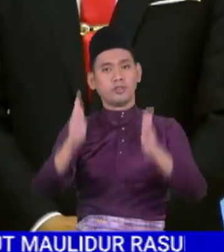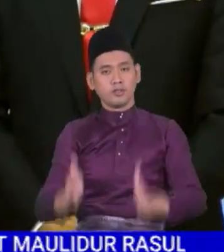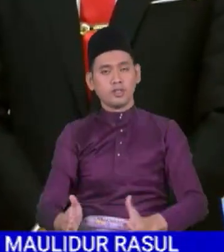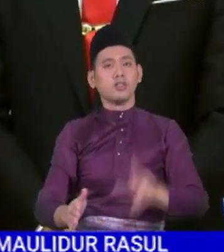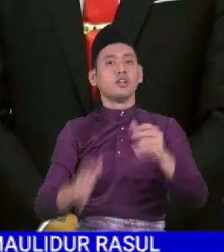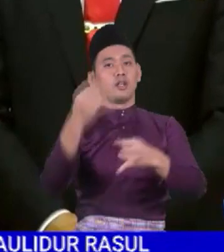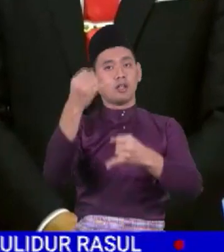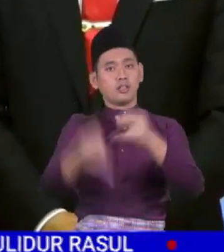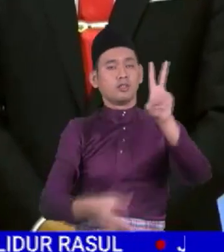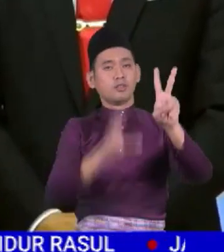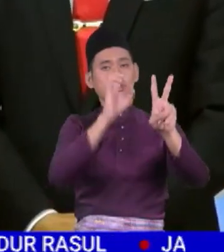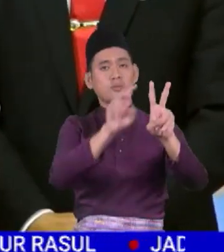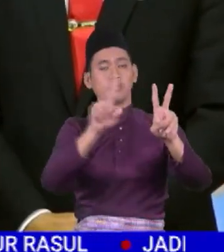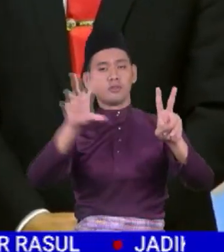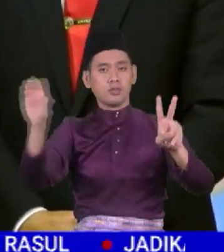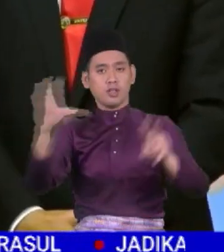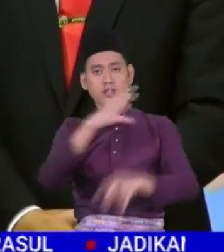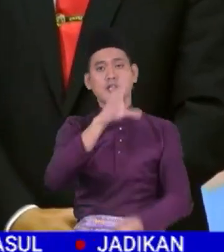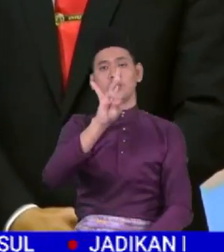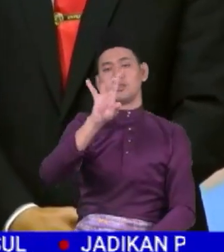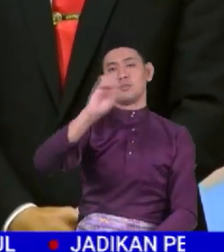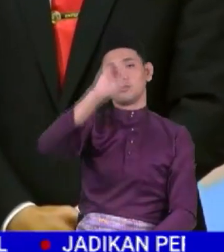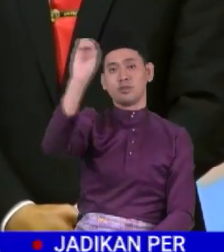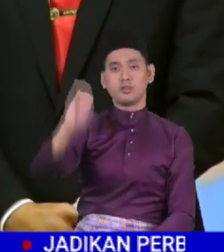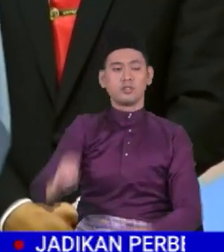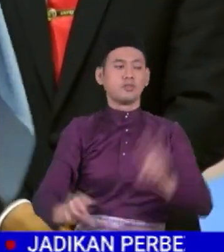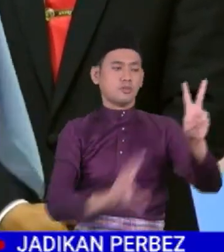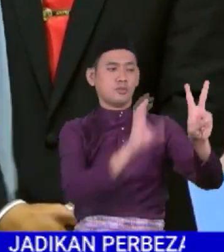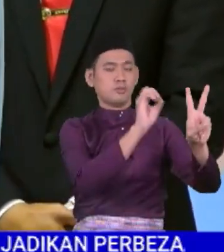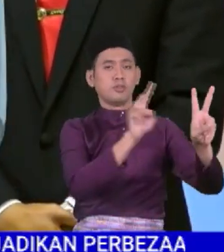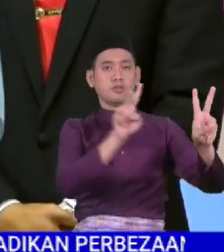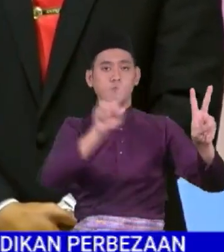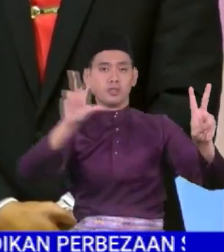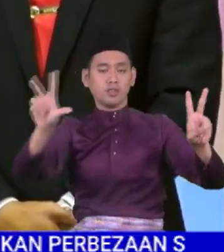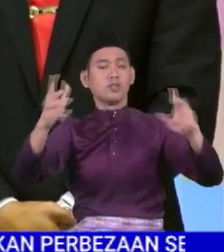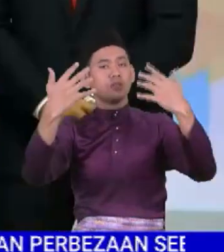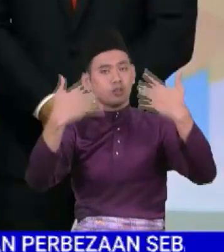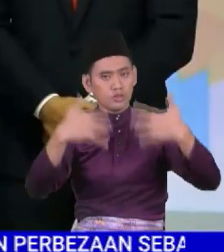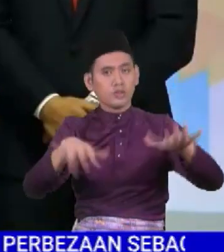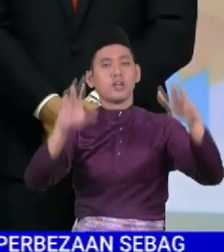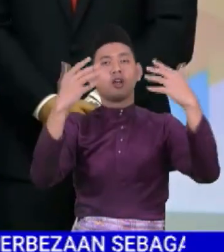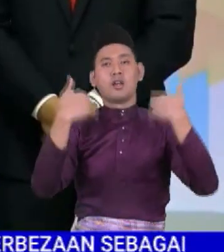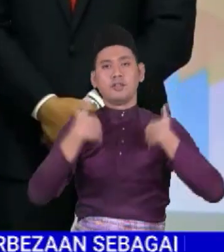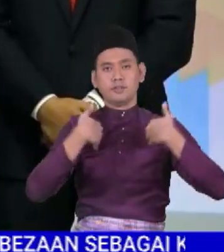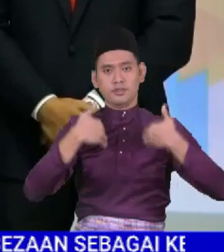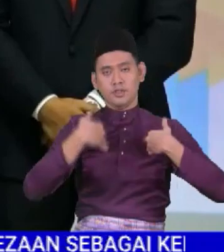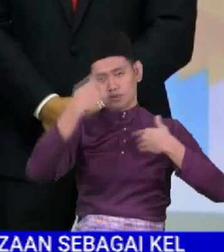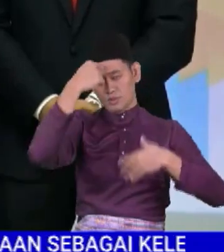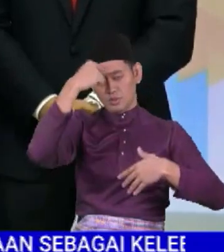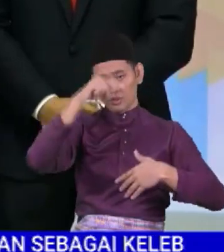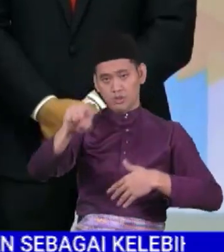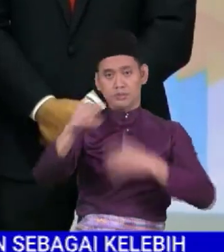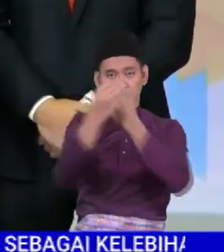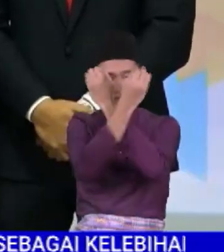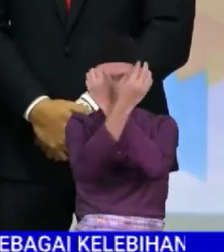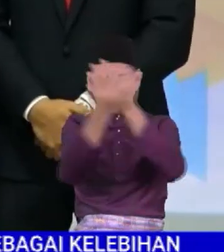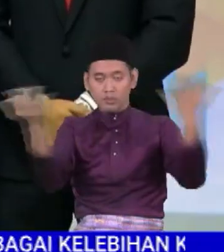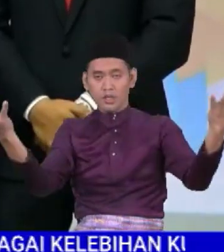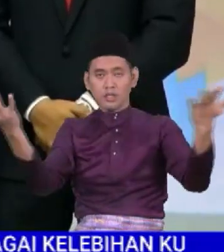memenuhi sasaran 70% pada tahun 2023 sebagaimana yang telah dirujuk dalam pengumuman bajet 2023.